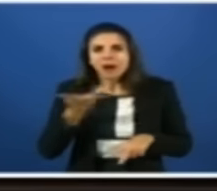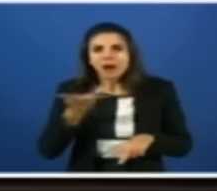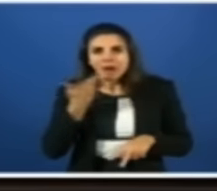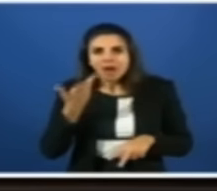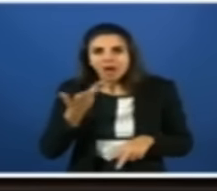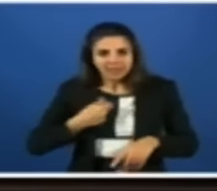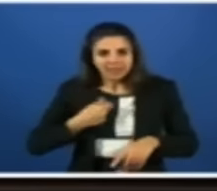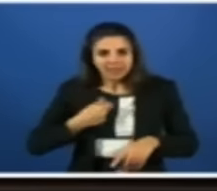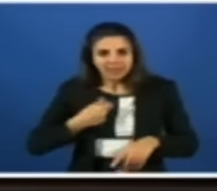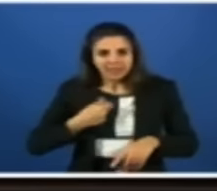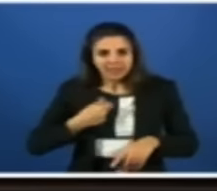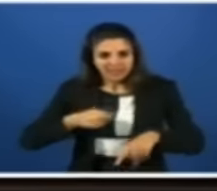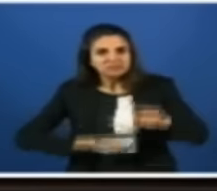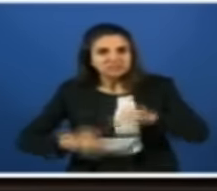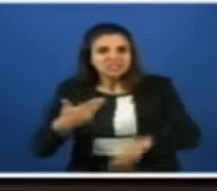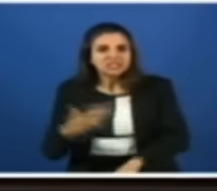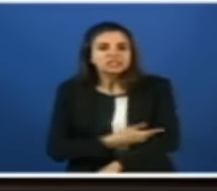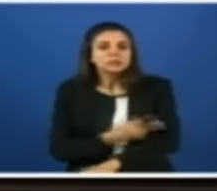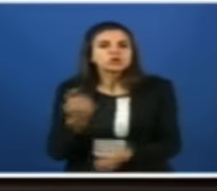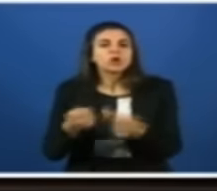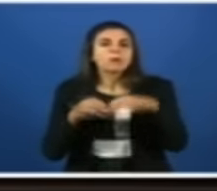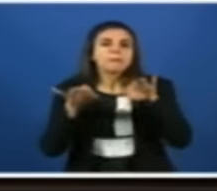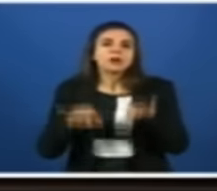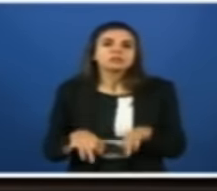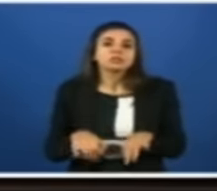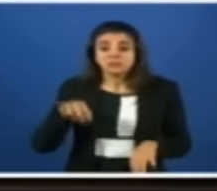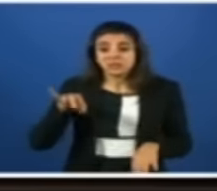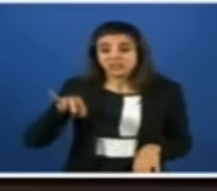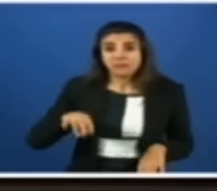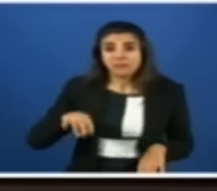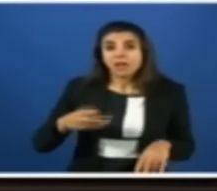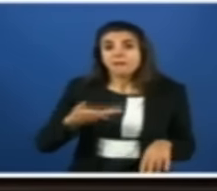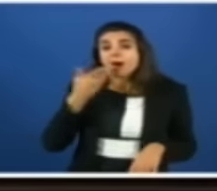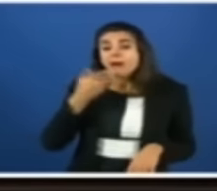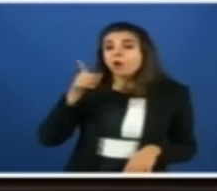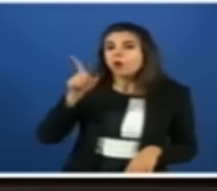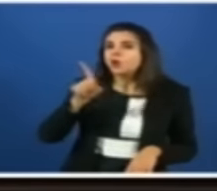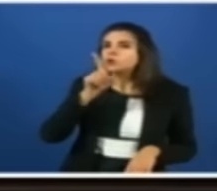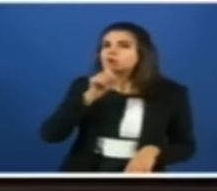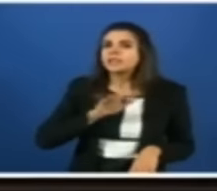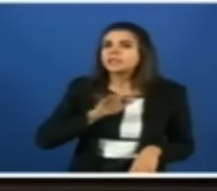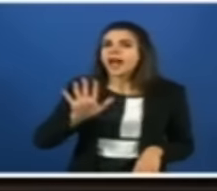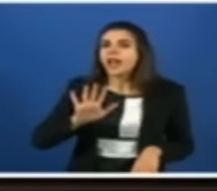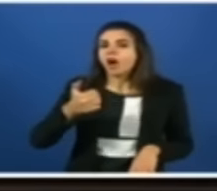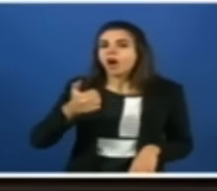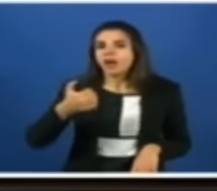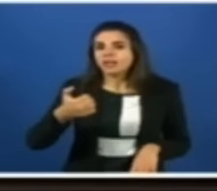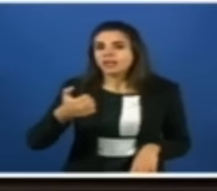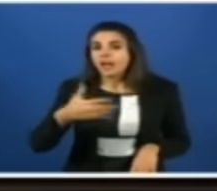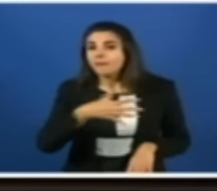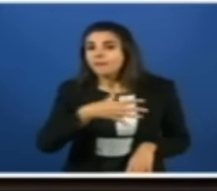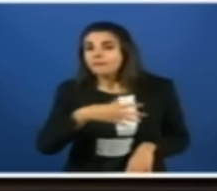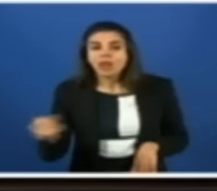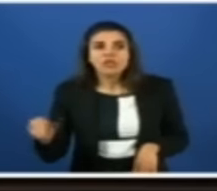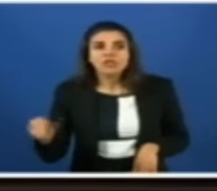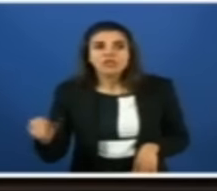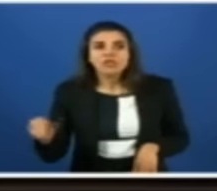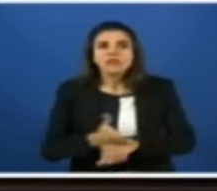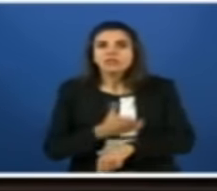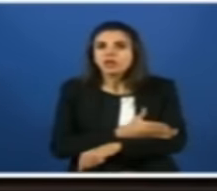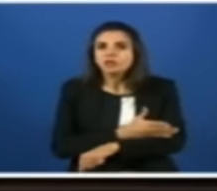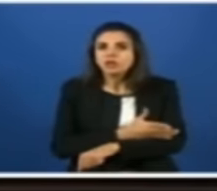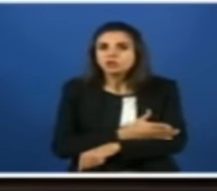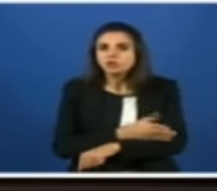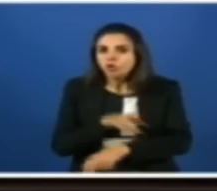yaptık, hizmete aldık. Bugün Marmara'da 156 milyon